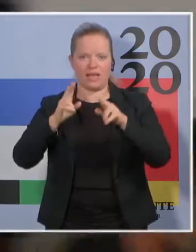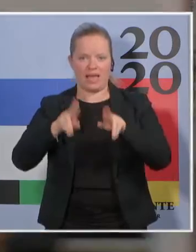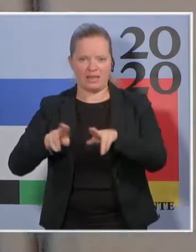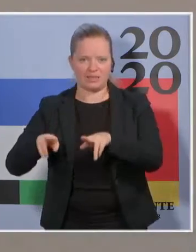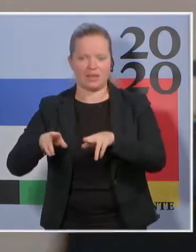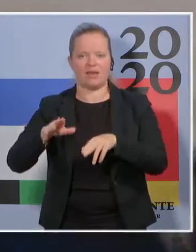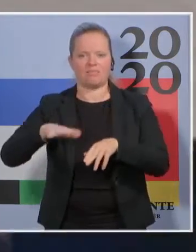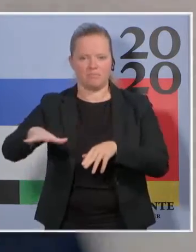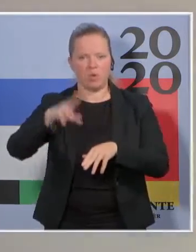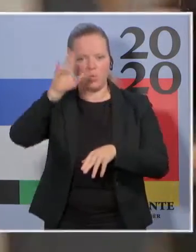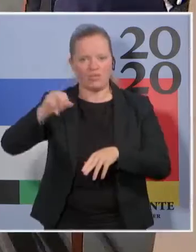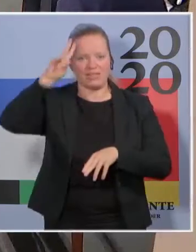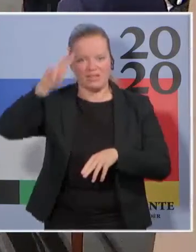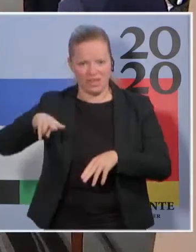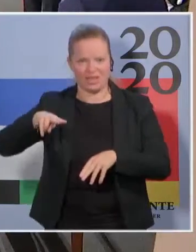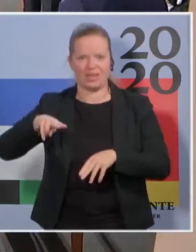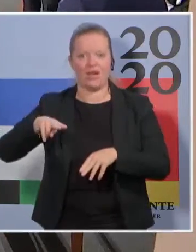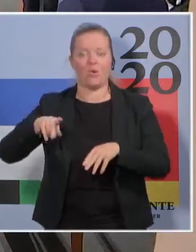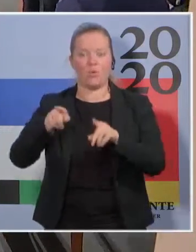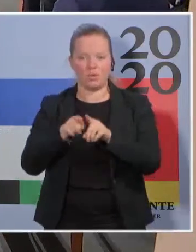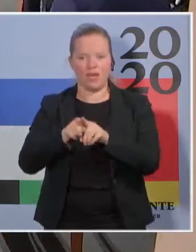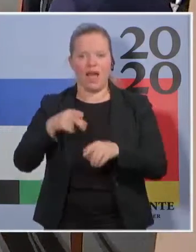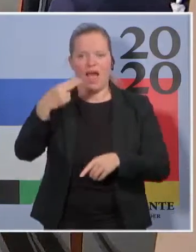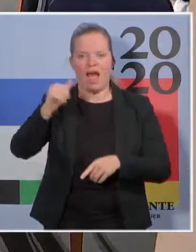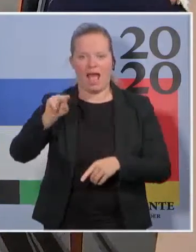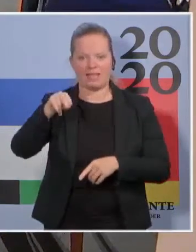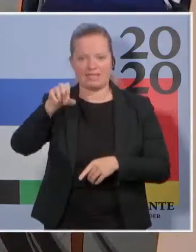des Hans-Kelsen-Institutes, herzlich willkommen.